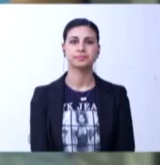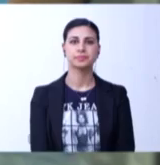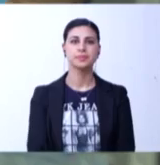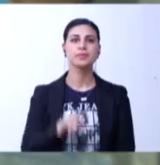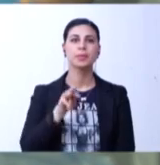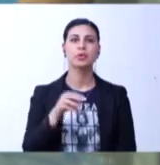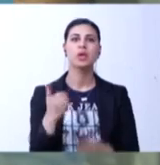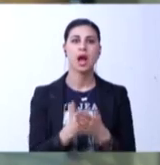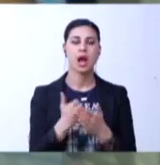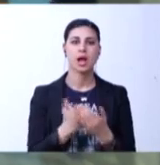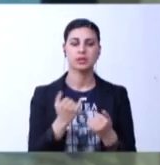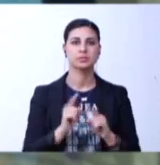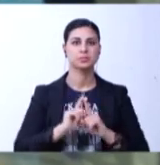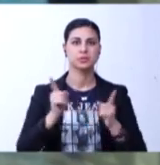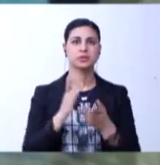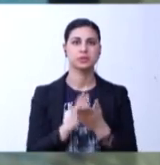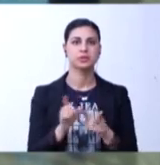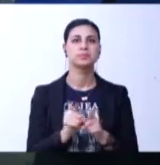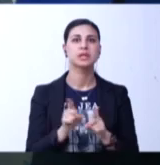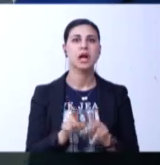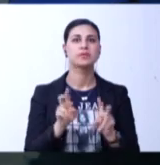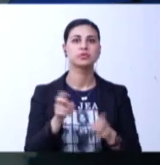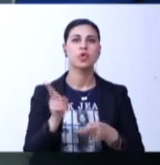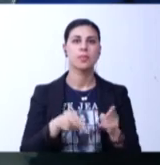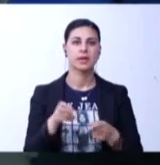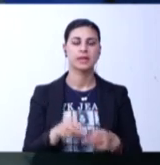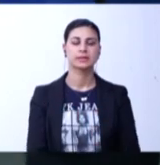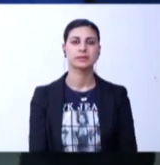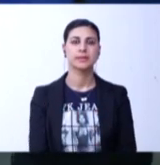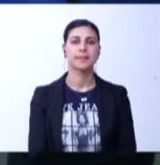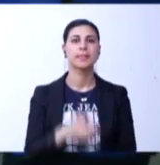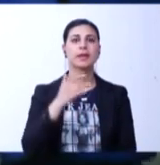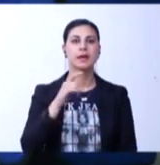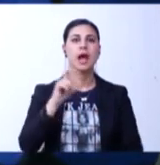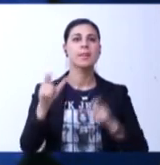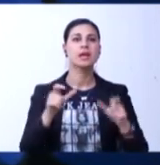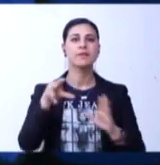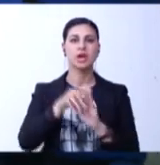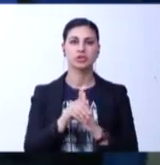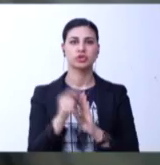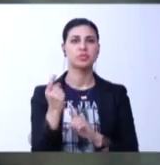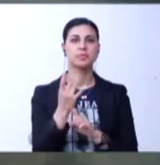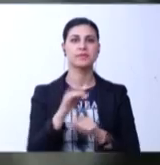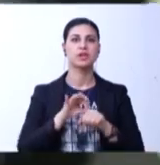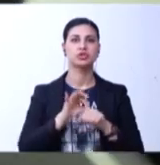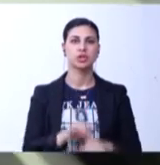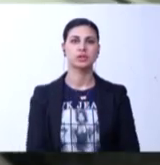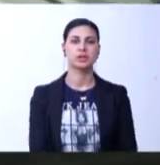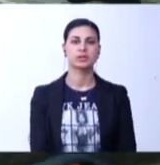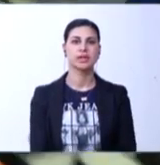მეთოდი ახალი და რევოლუციურია. მსგავსი ტიპის ოპერაცია ამიერკავკასიის მასშტაბით პირველად